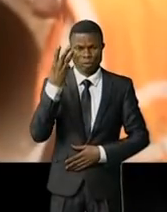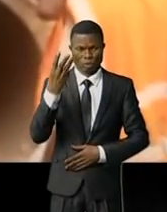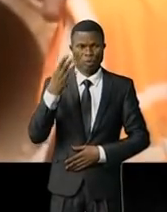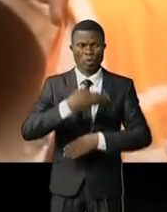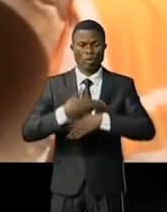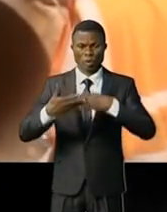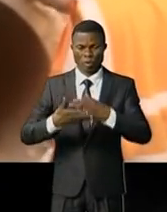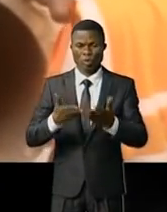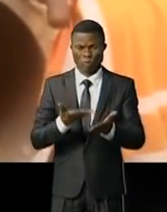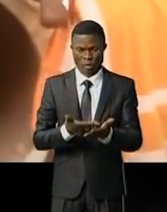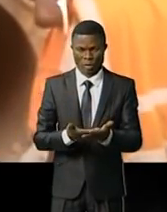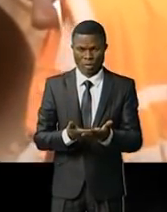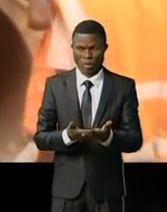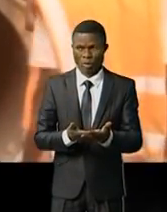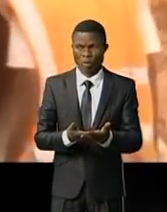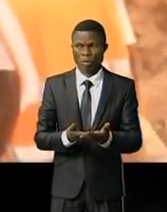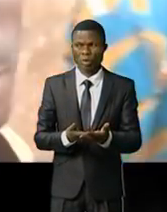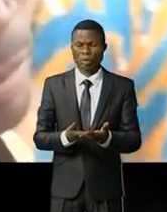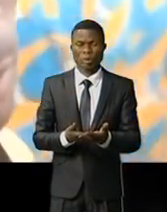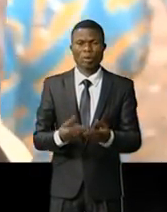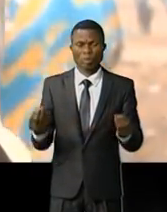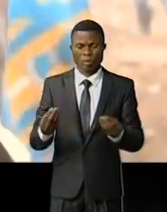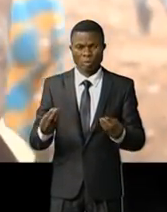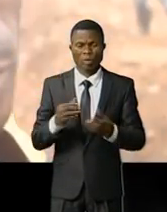de puissants. Donc ça fait